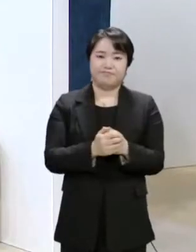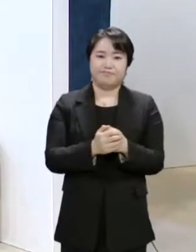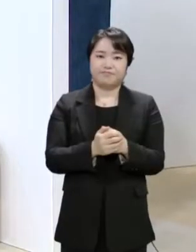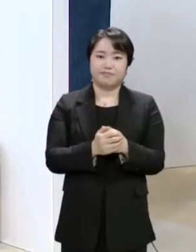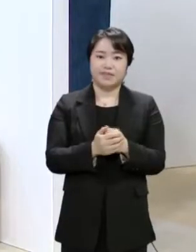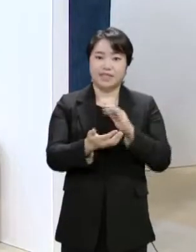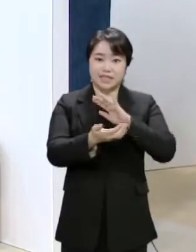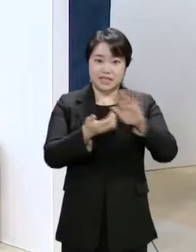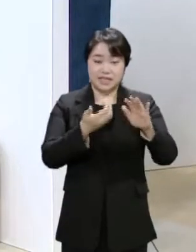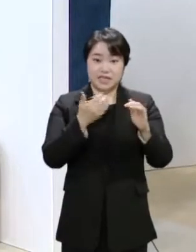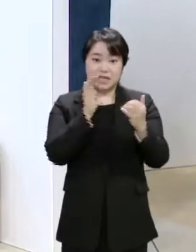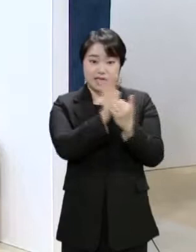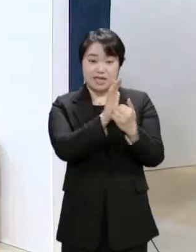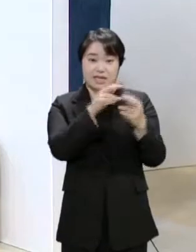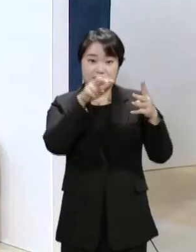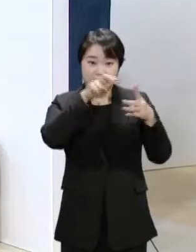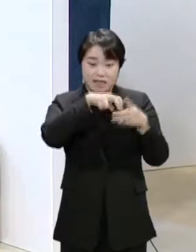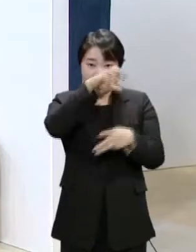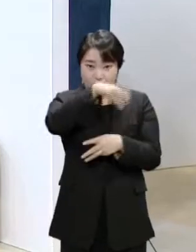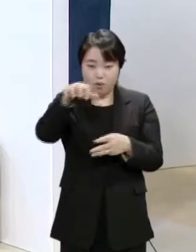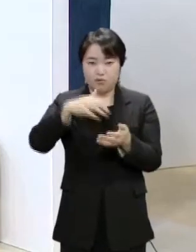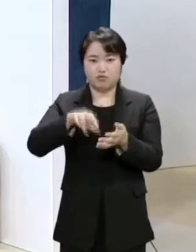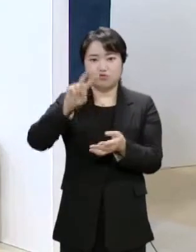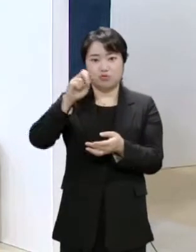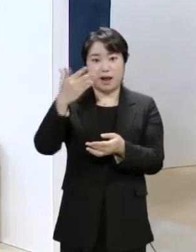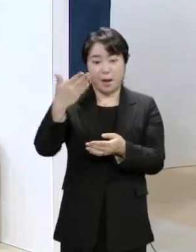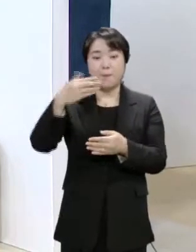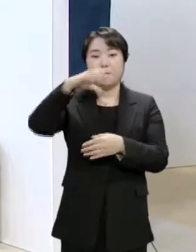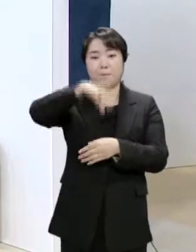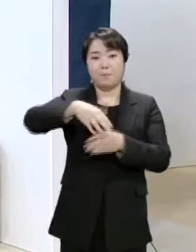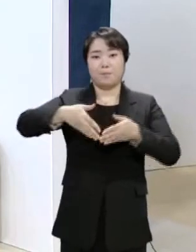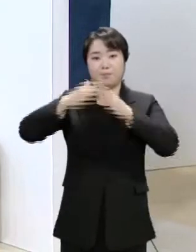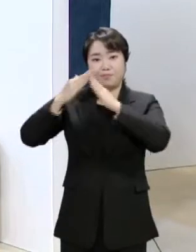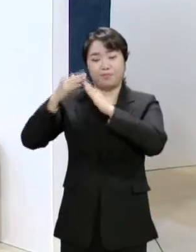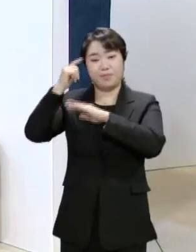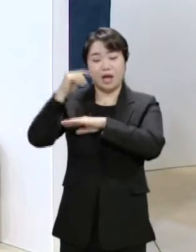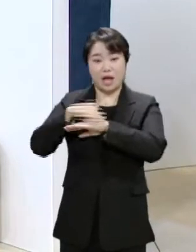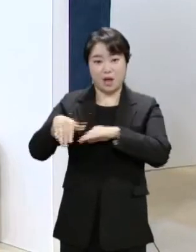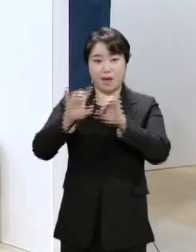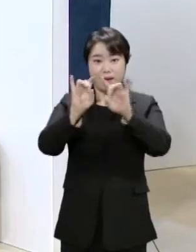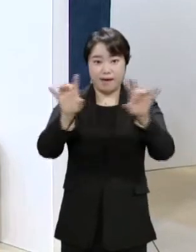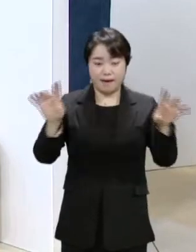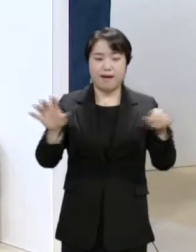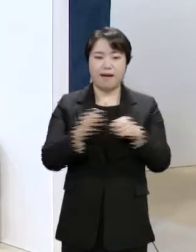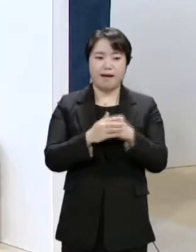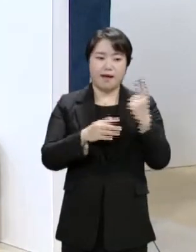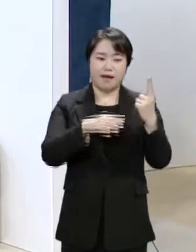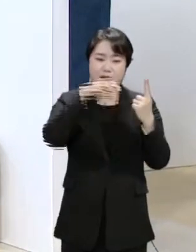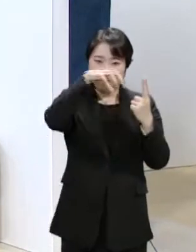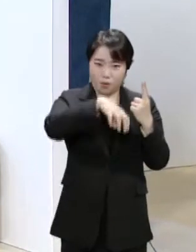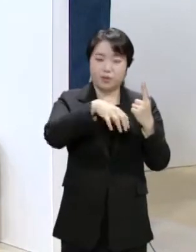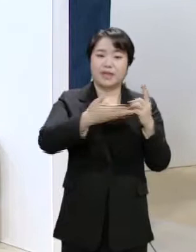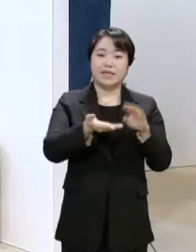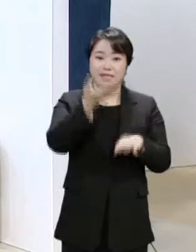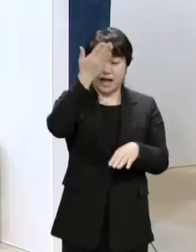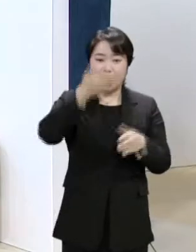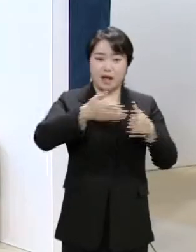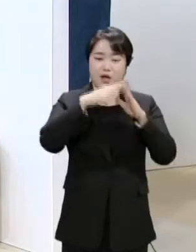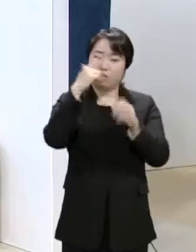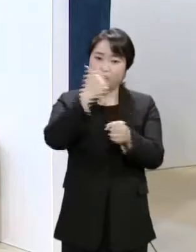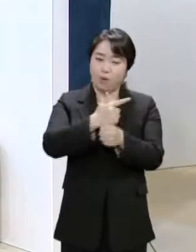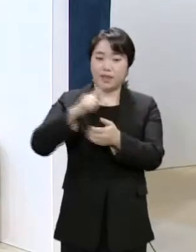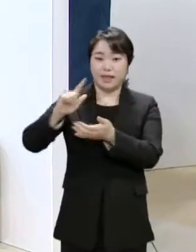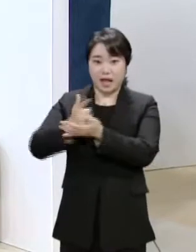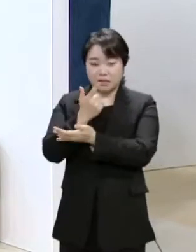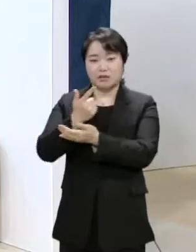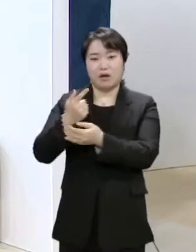지역 예방접종센터는 서울시 전역에 총 29곳이 설치될 예정입니다. 각 자치구마다 한 곳 이상 설치가 되는데 노원구와